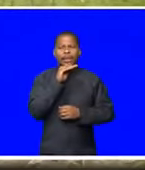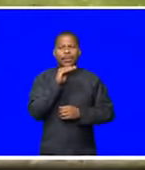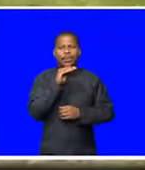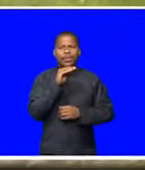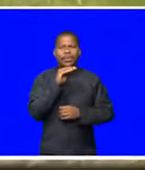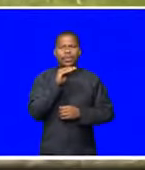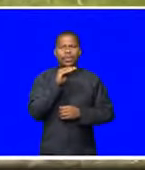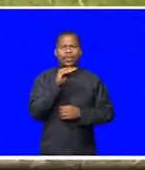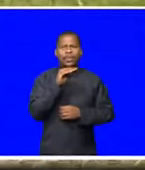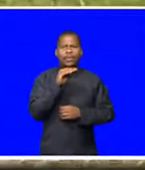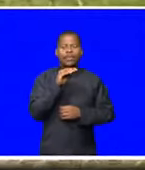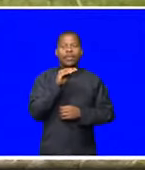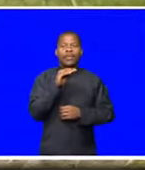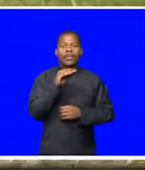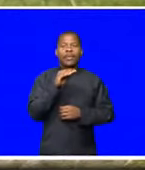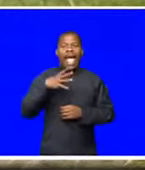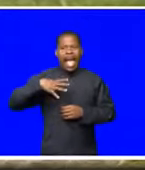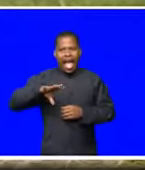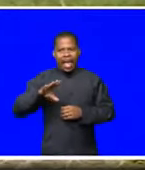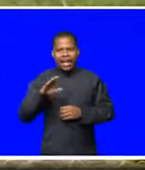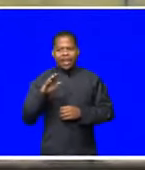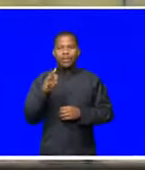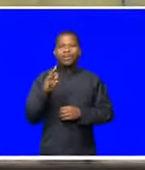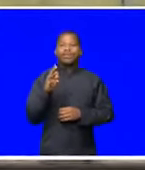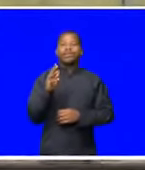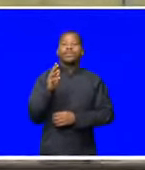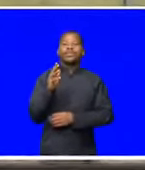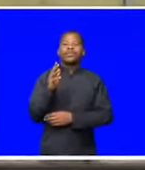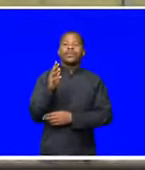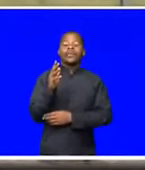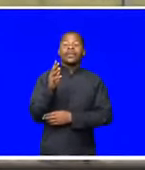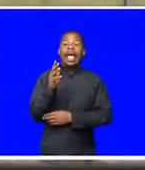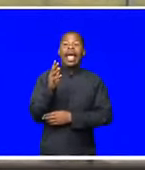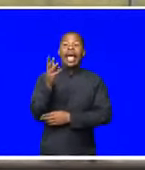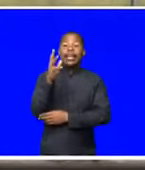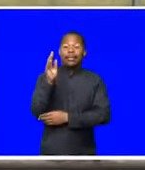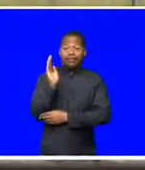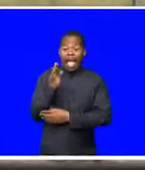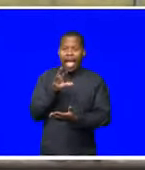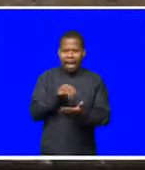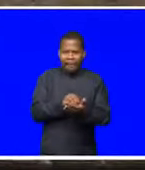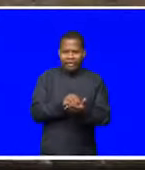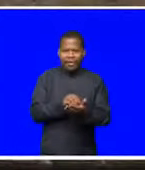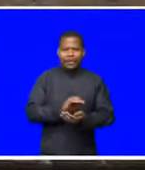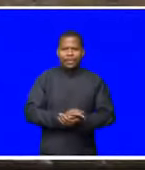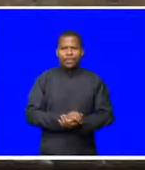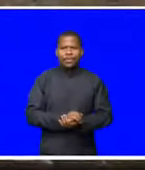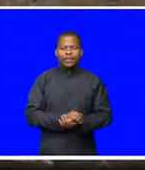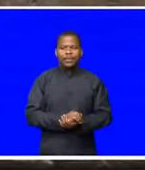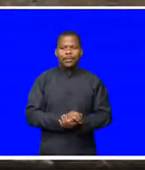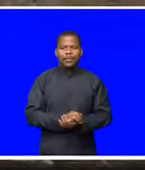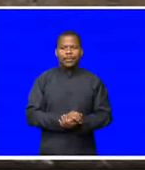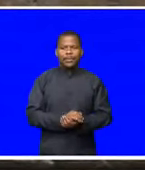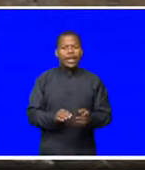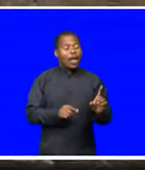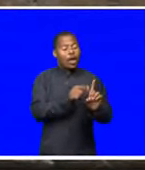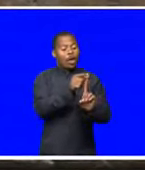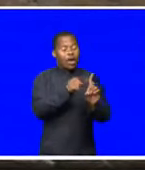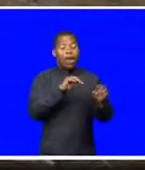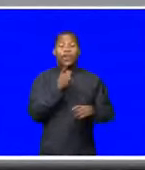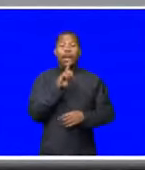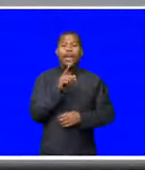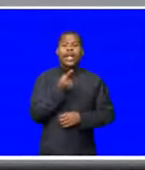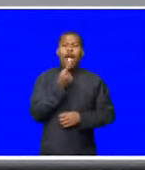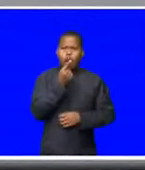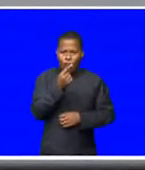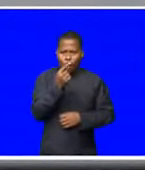ngekuthi kunetigodo letilami mgwaqweni. Liphoyisa lemango ekwaluseni Jabulani Dlamini lithi